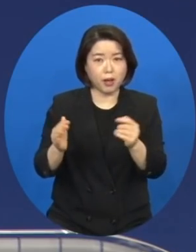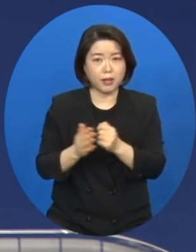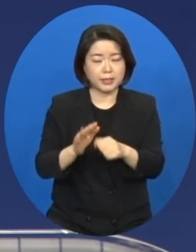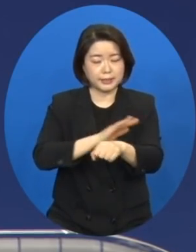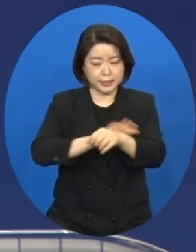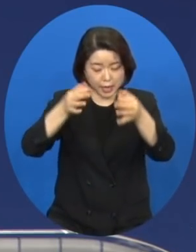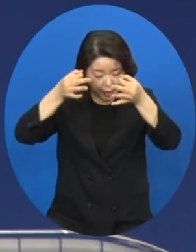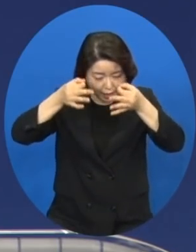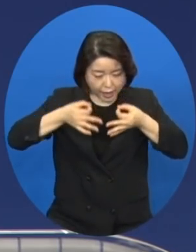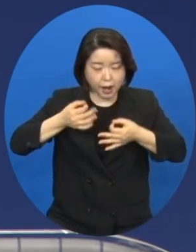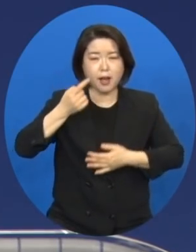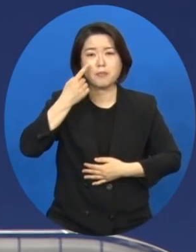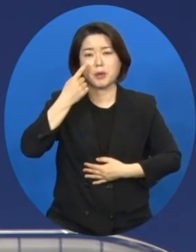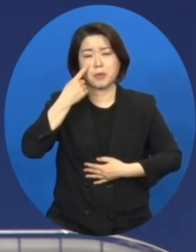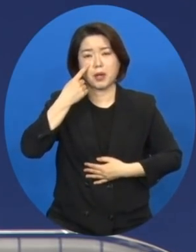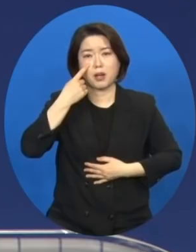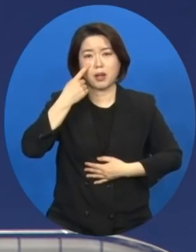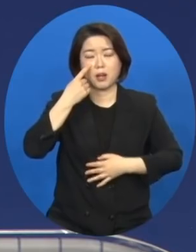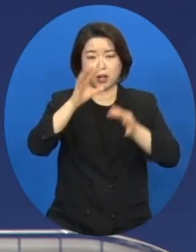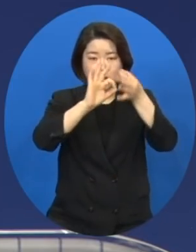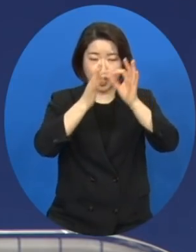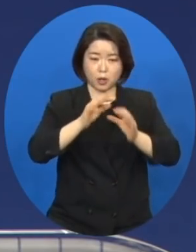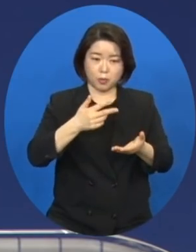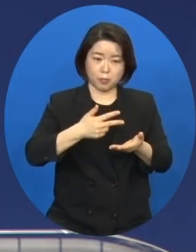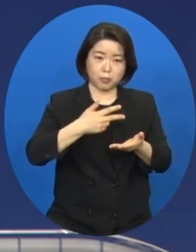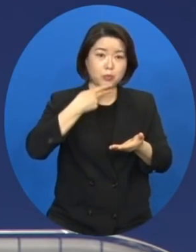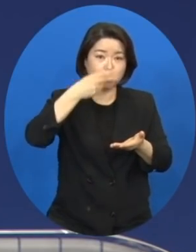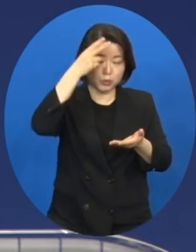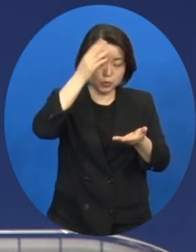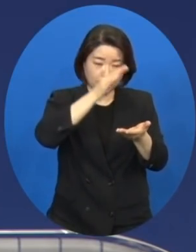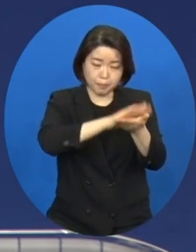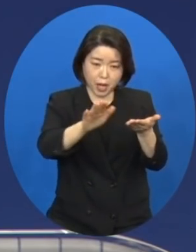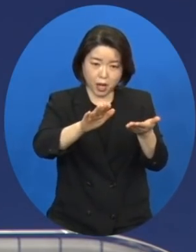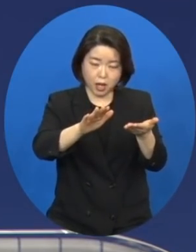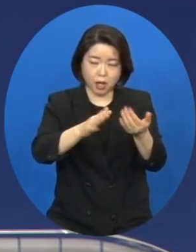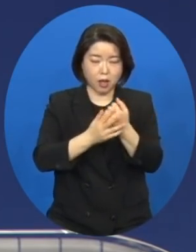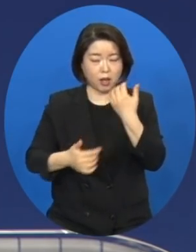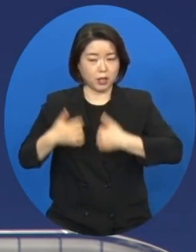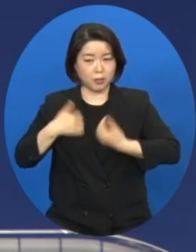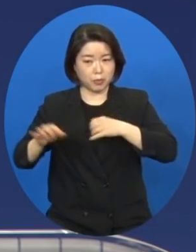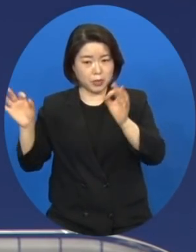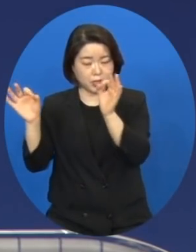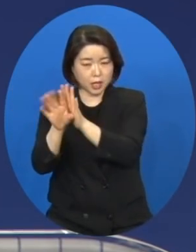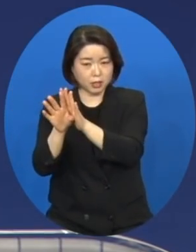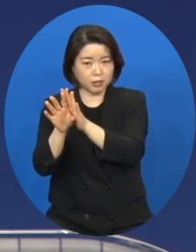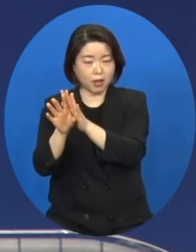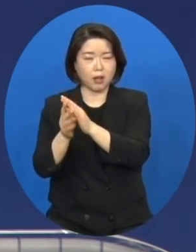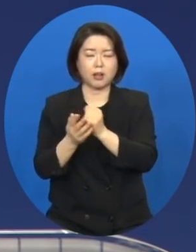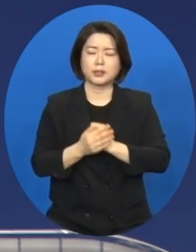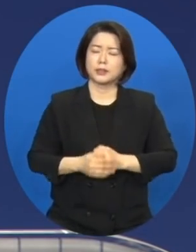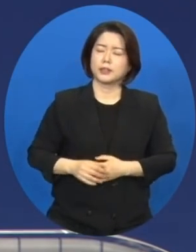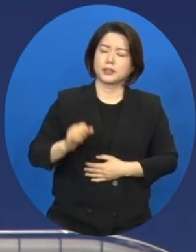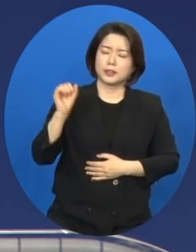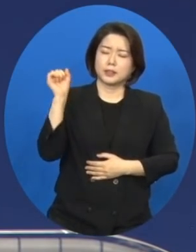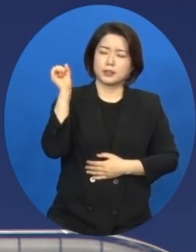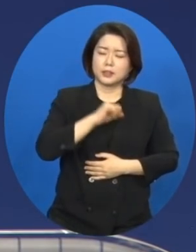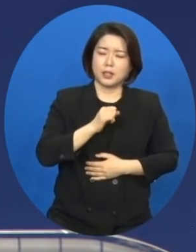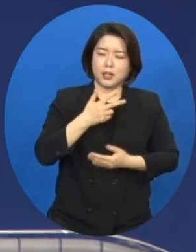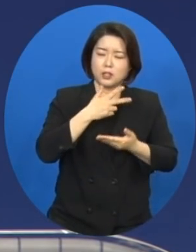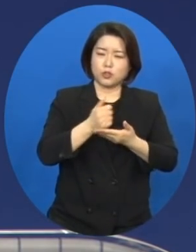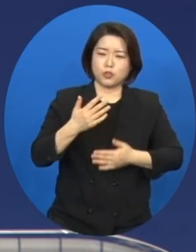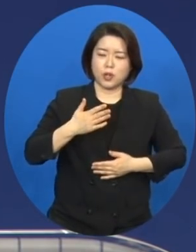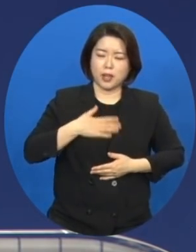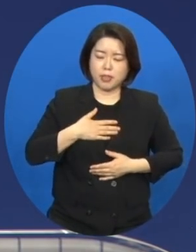보세요. 포도주가 떨어졌다, 기쁨이 사라졌다는 건 뭔가 우리의 지금 관계 속에 커다란 문제가 발생했다는